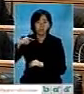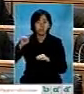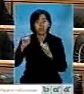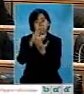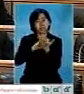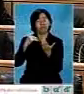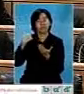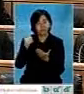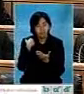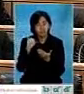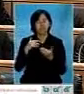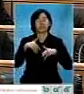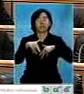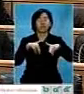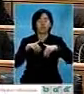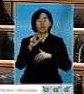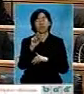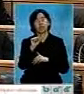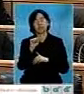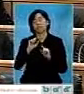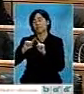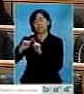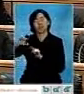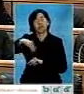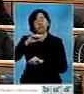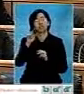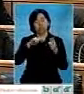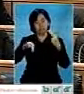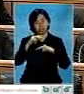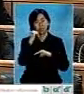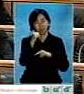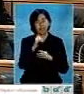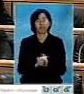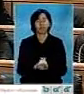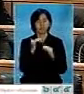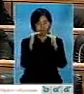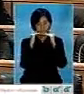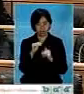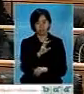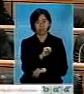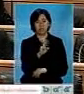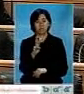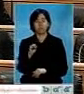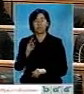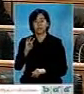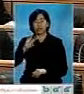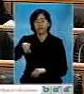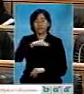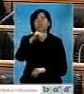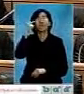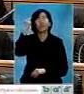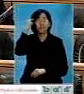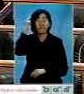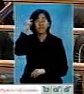ศหรือไม่ส่วนมาตรา68ซึ่งเราทราบดีว่ามา